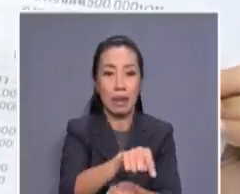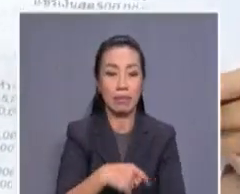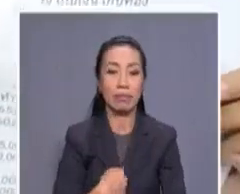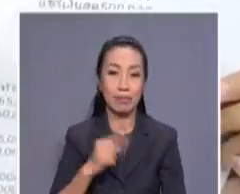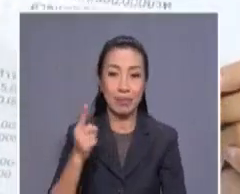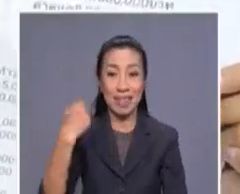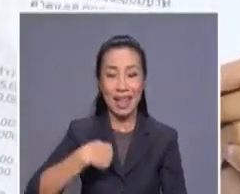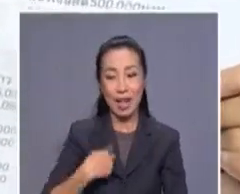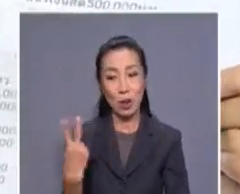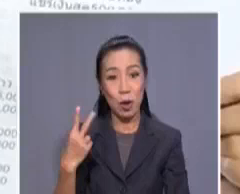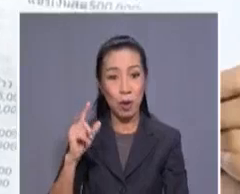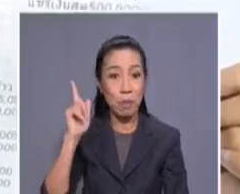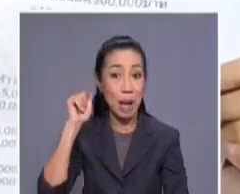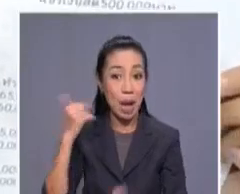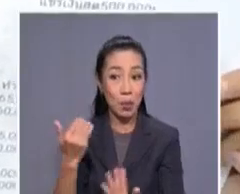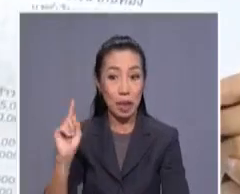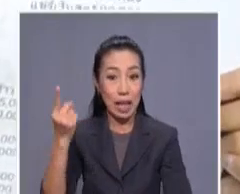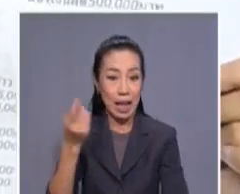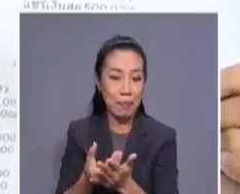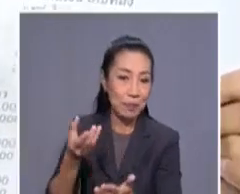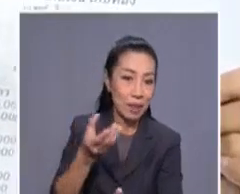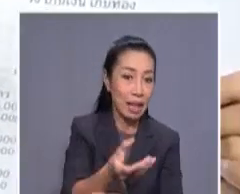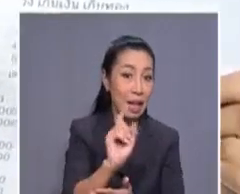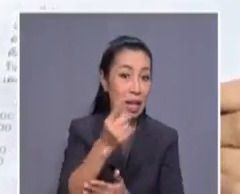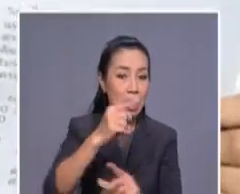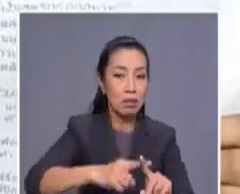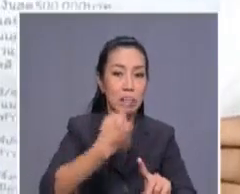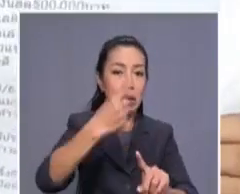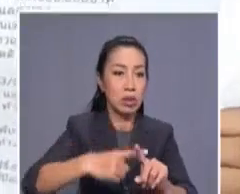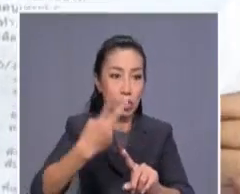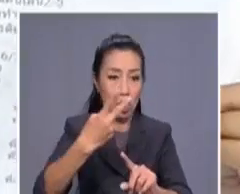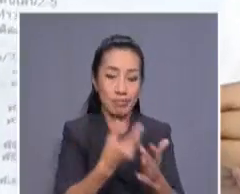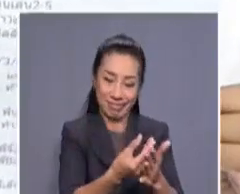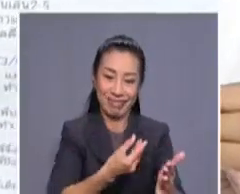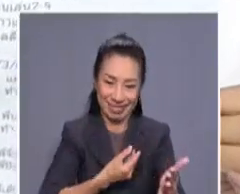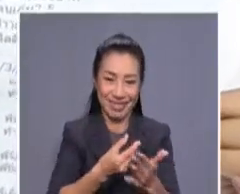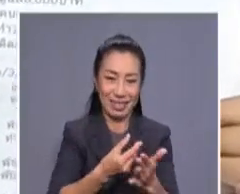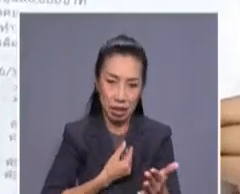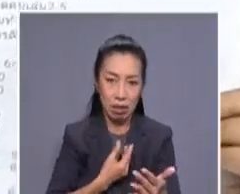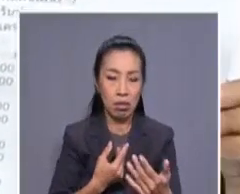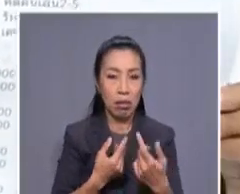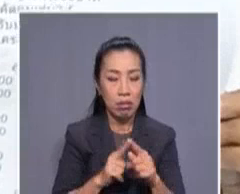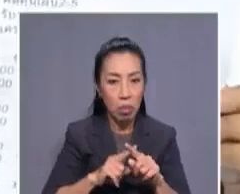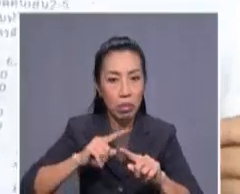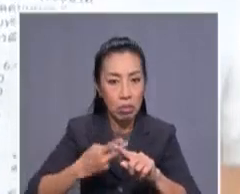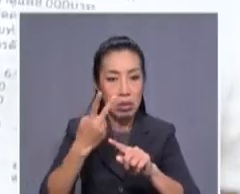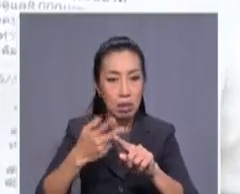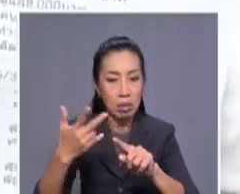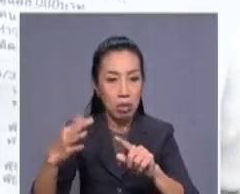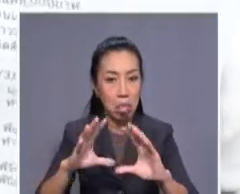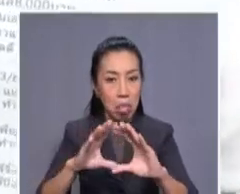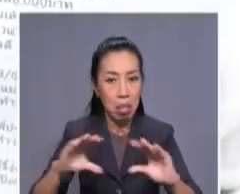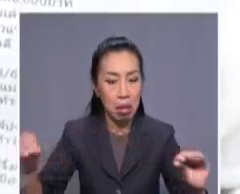รกๆเนี่ยอุ้ยได้นะ ครับ ได้วงแรกๆเดือน2เดือนแรกเนี่ยได้แต่หลังๆเอ๊ะเริ่มไม่มีเงินมา